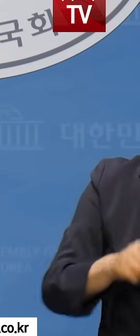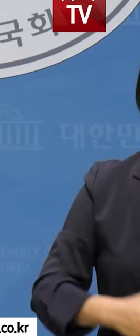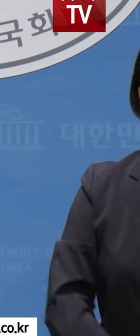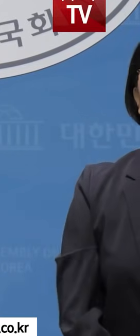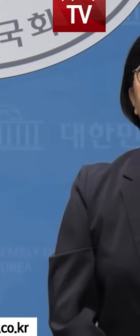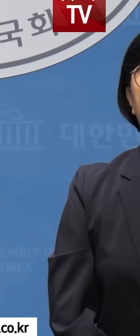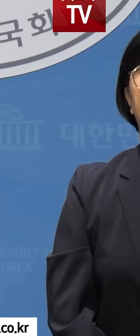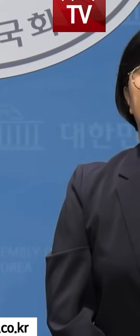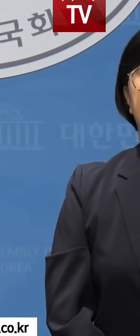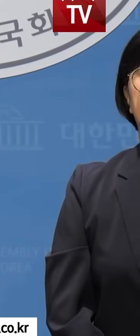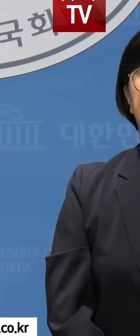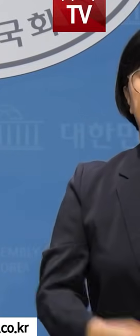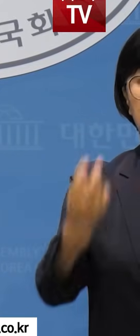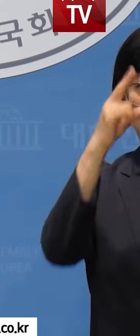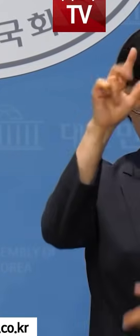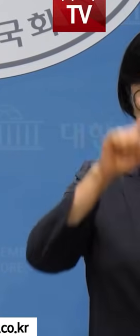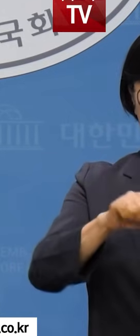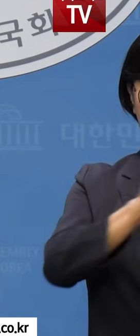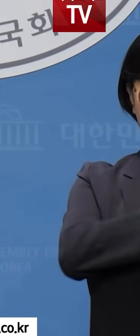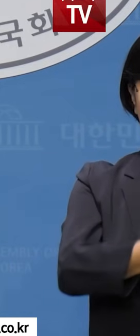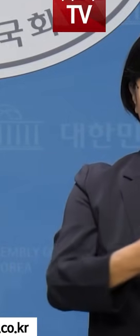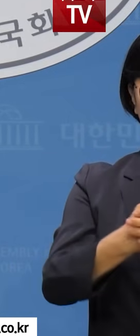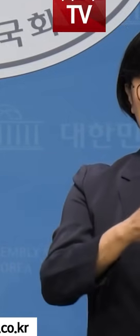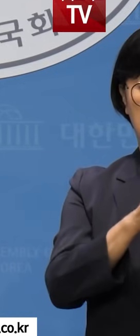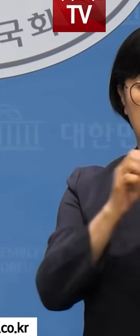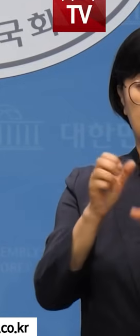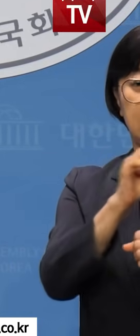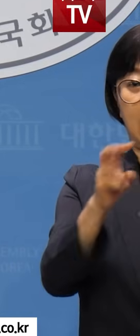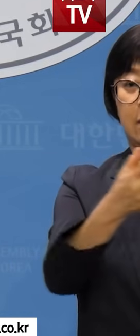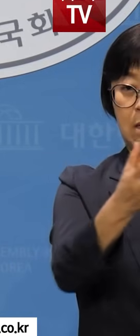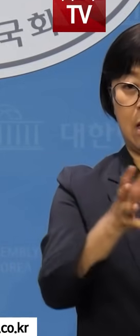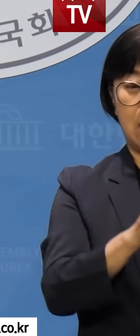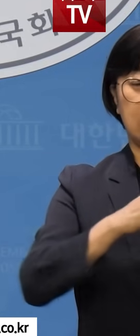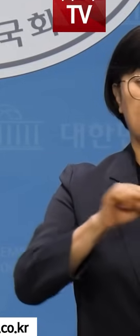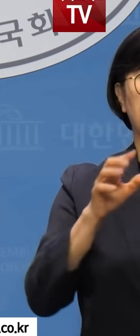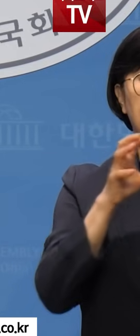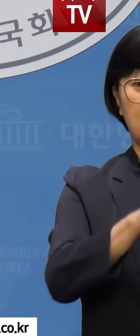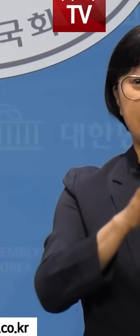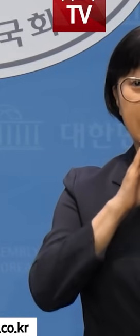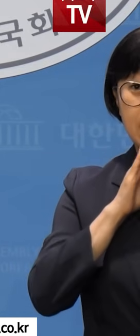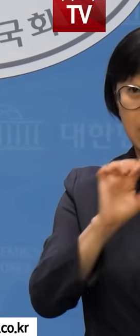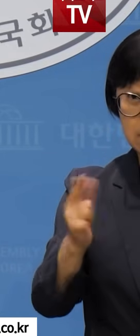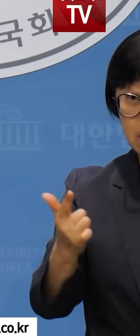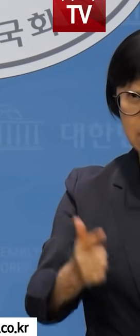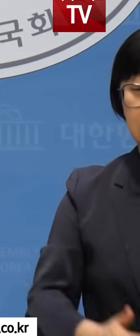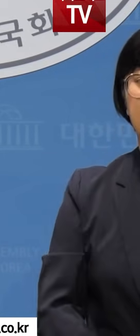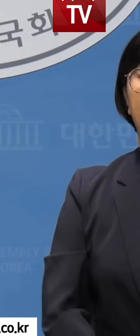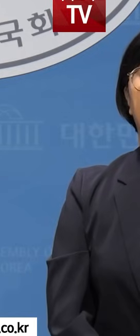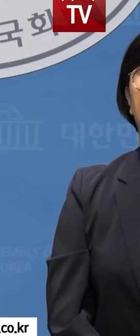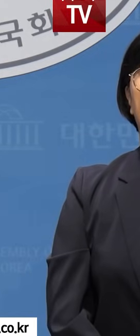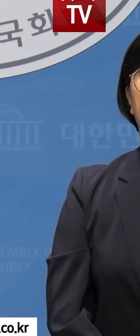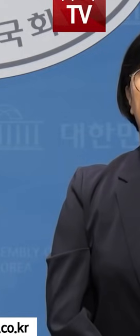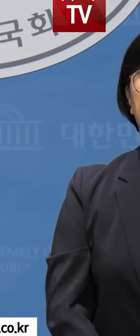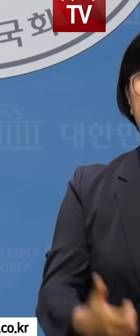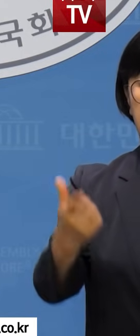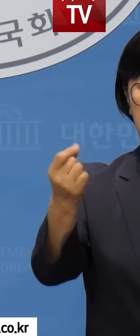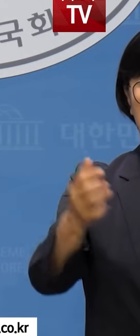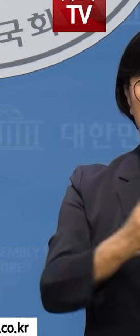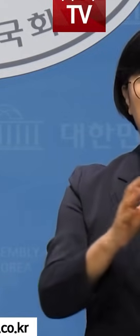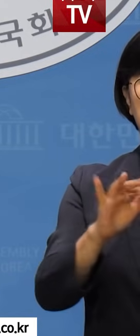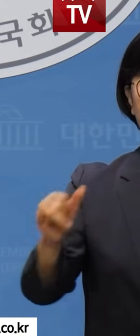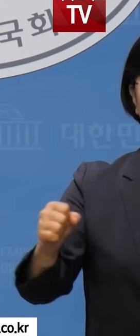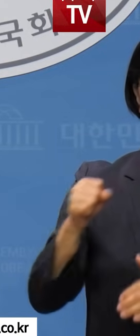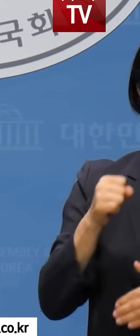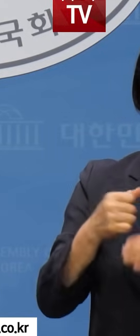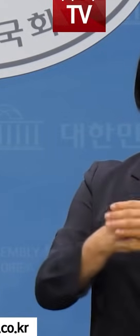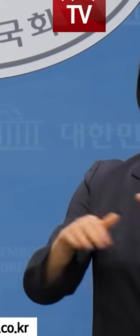것입니다. 검찰 권력을 이용한 야당 정치 탄압이 아닙니까? 아니나 다를까